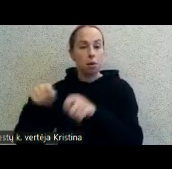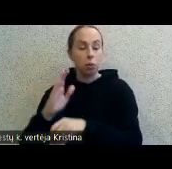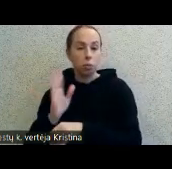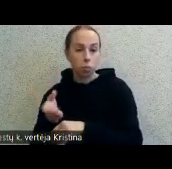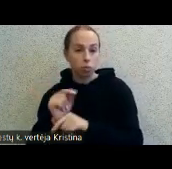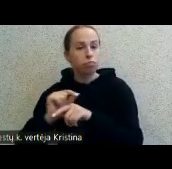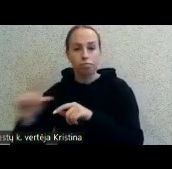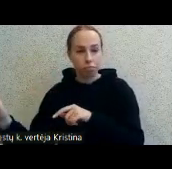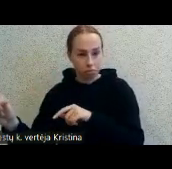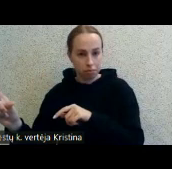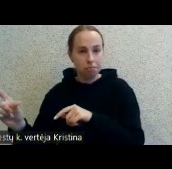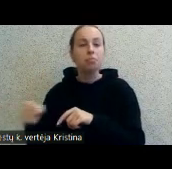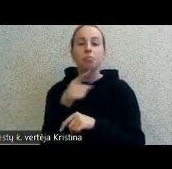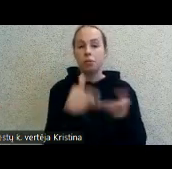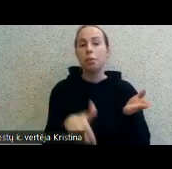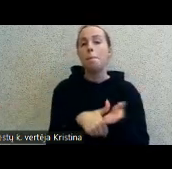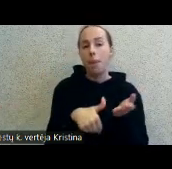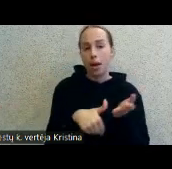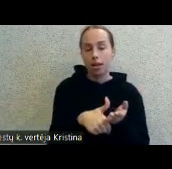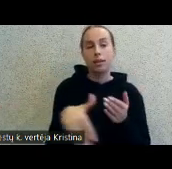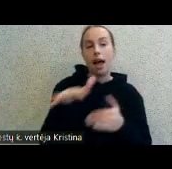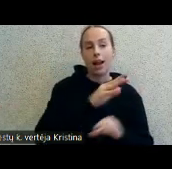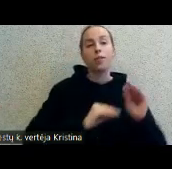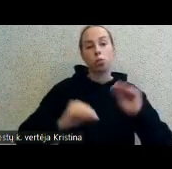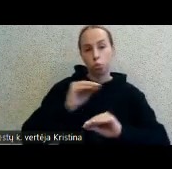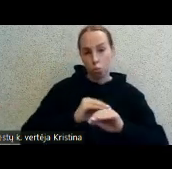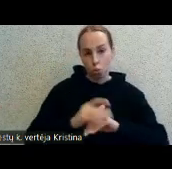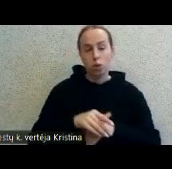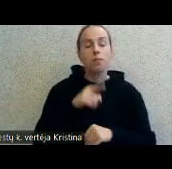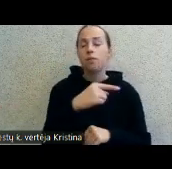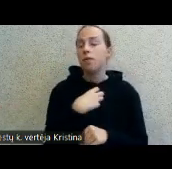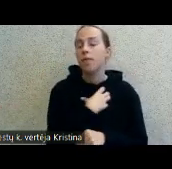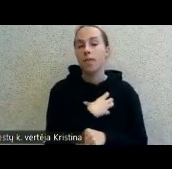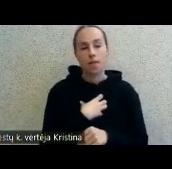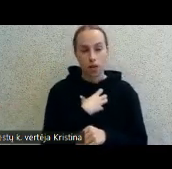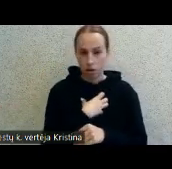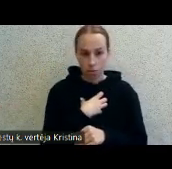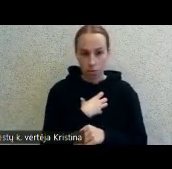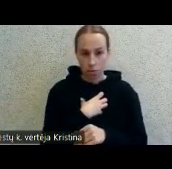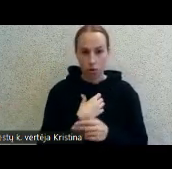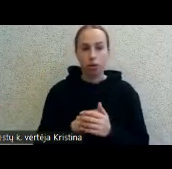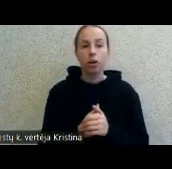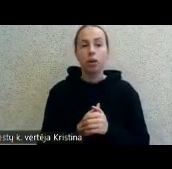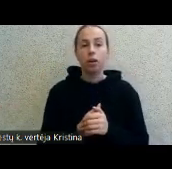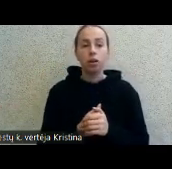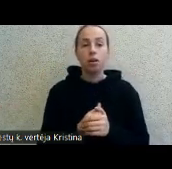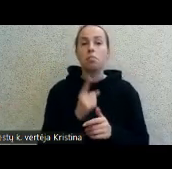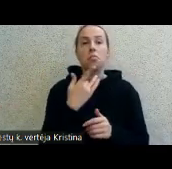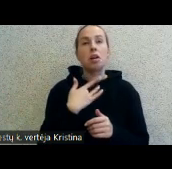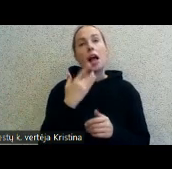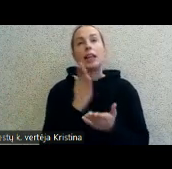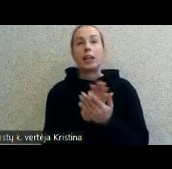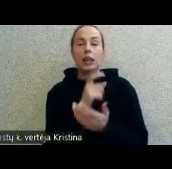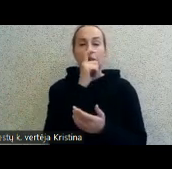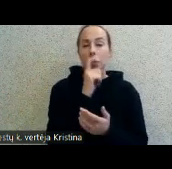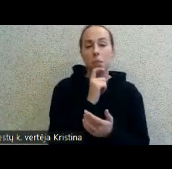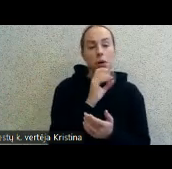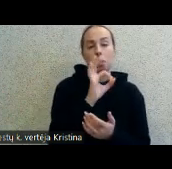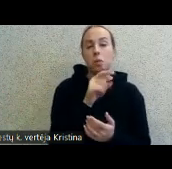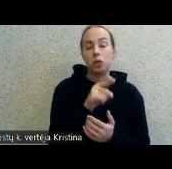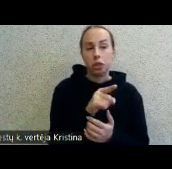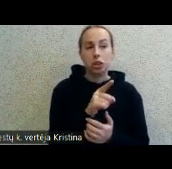labai padės visoje mokymo veikloje. Tai yra taip svarbu, tik galbūt ne visą laiką tą suprantame. Jeigu tik